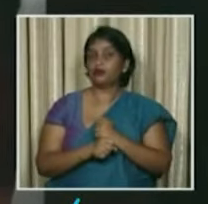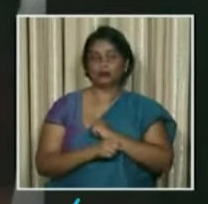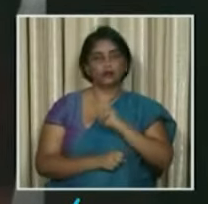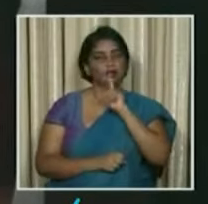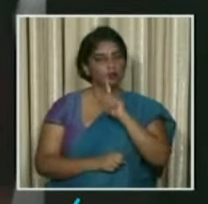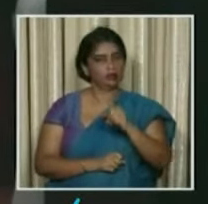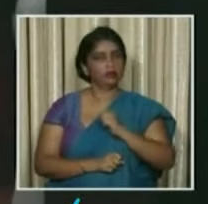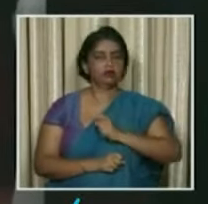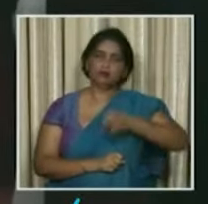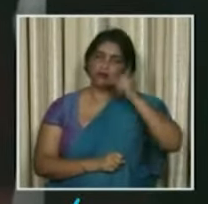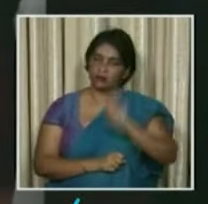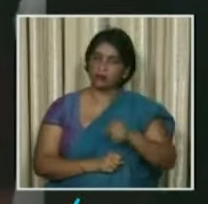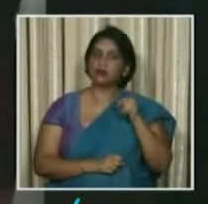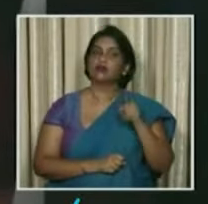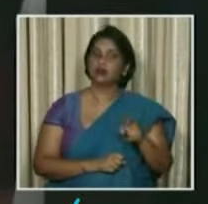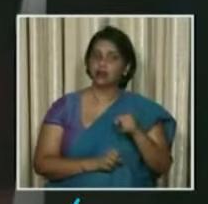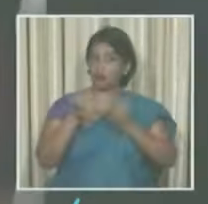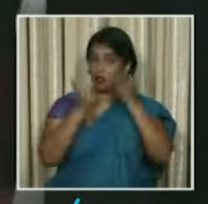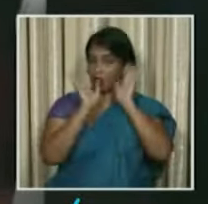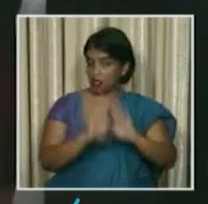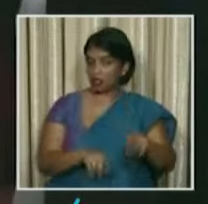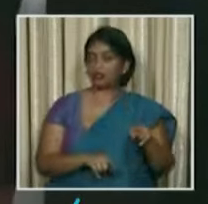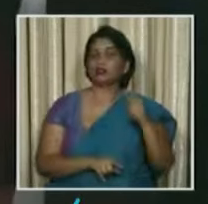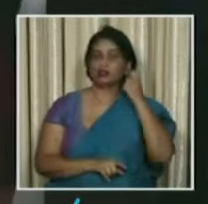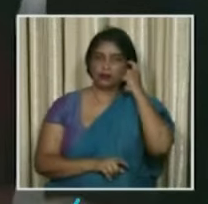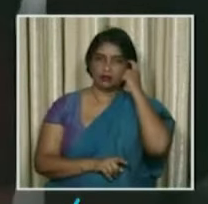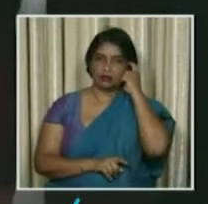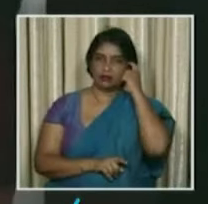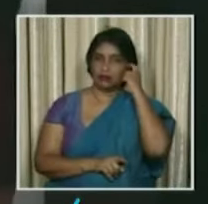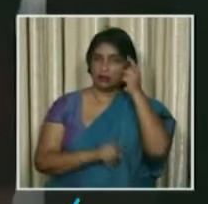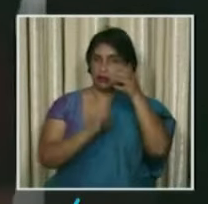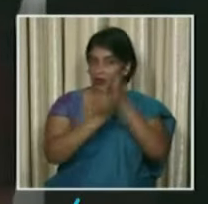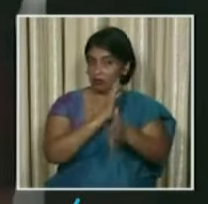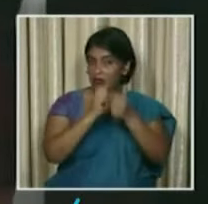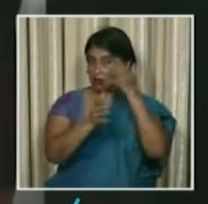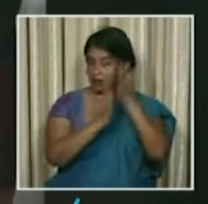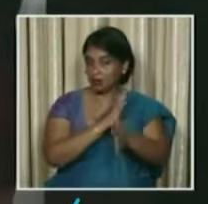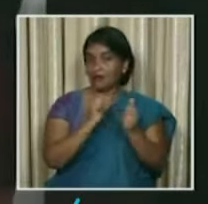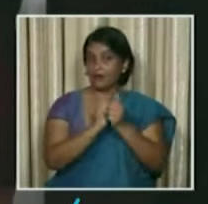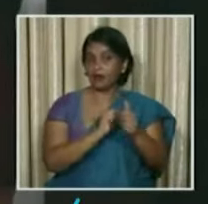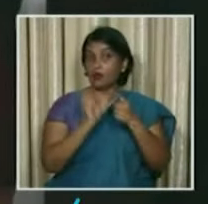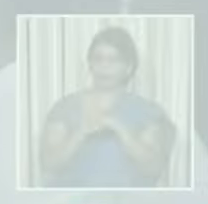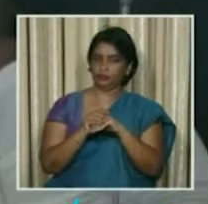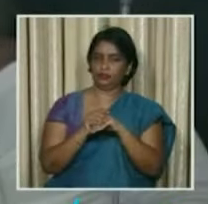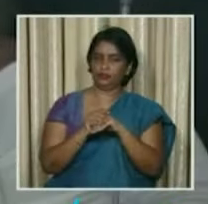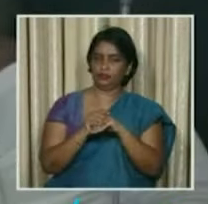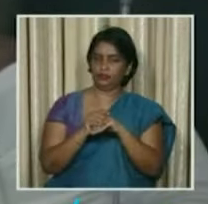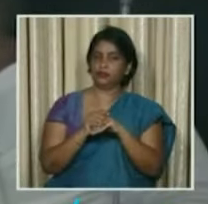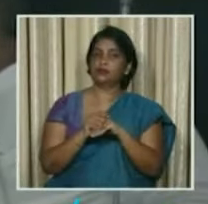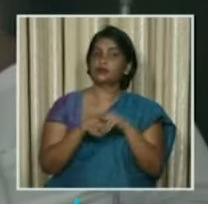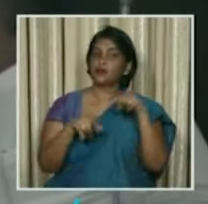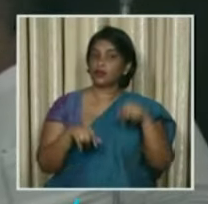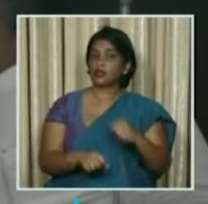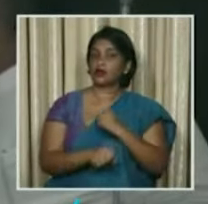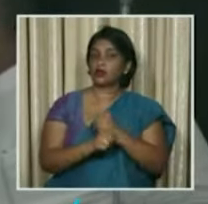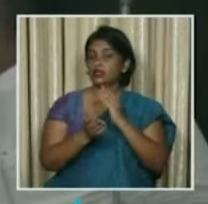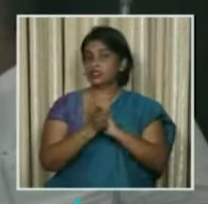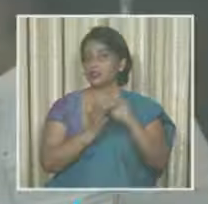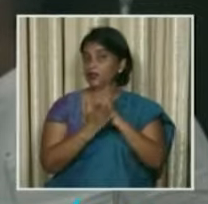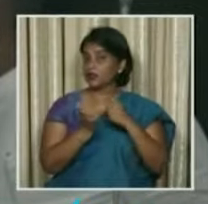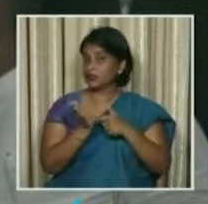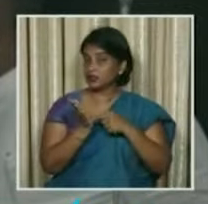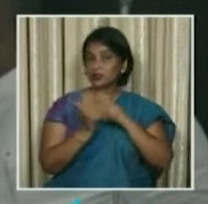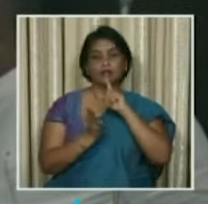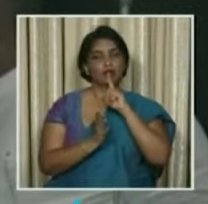කැමතියි අනිවාර්යෙන්ම මේ වසර අවසන් වෙනකොට ඔබ මේ කරන වැරදි ක්‍රියාවට උත්තර බඳින්න සිද්ධ වෙනවා. දැන් ගුරු සේවා ව්‍යවස්ථාවේ